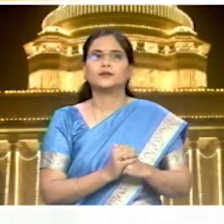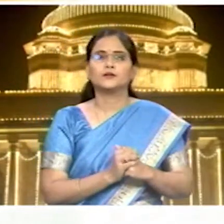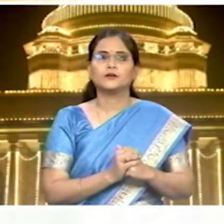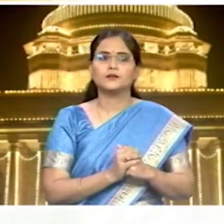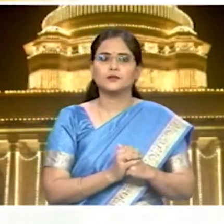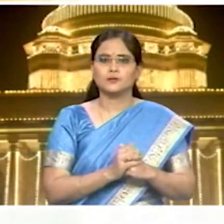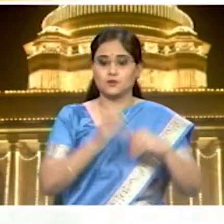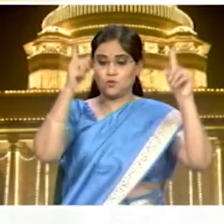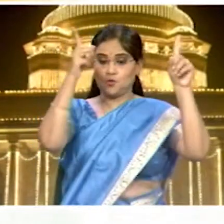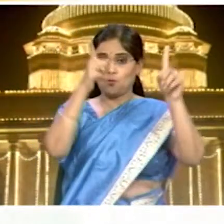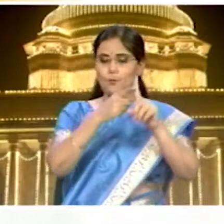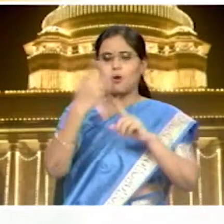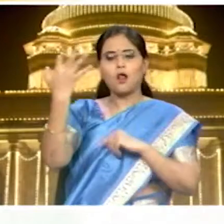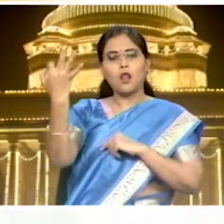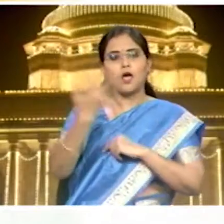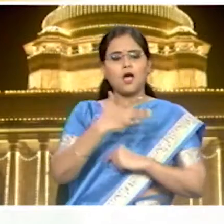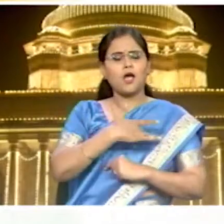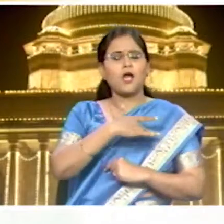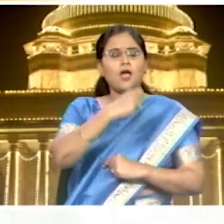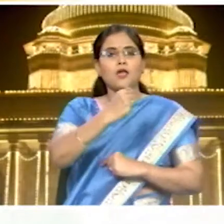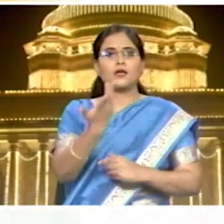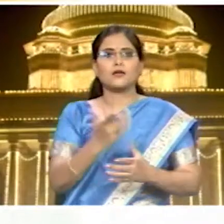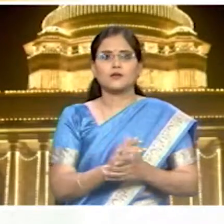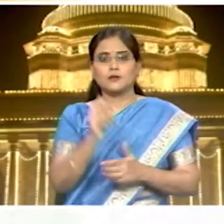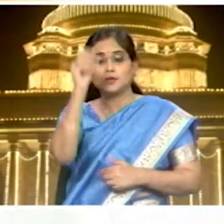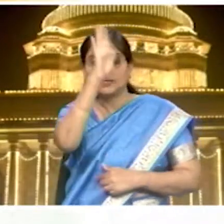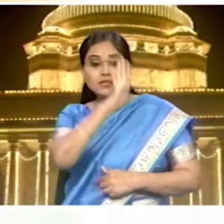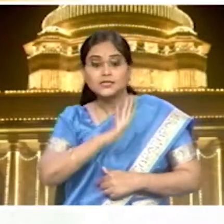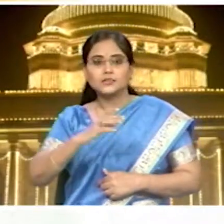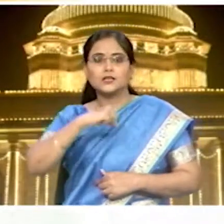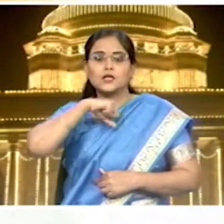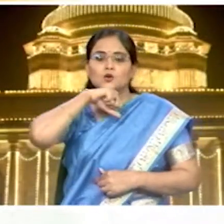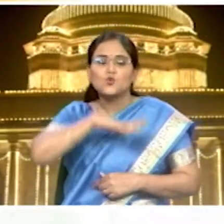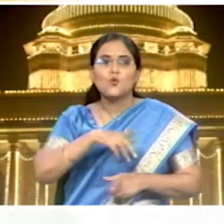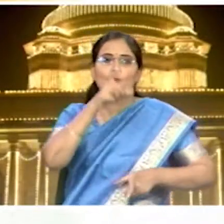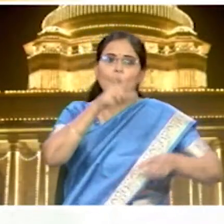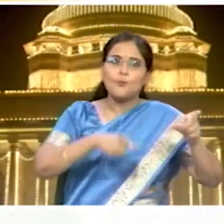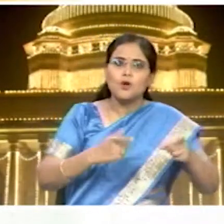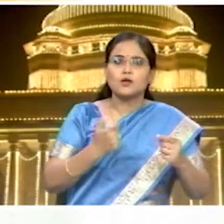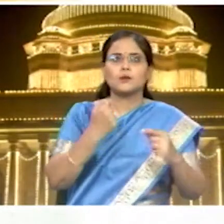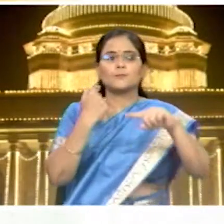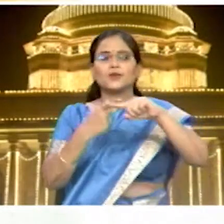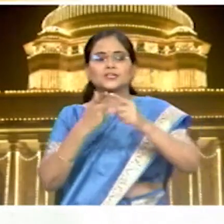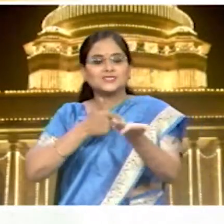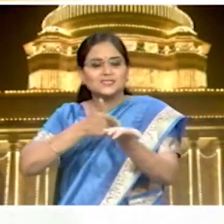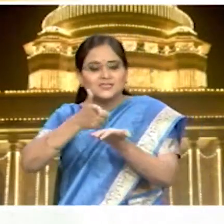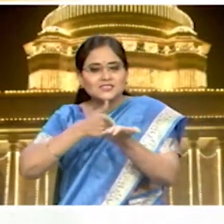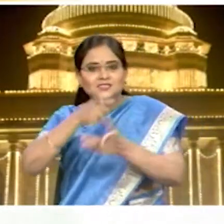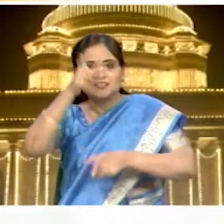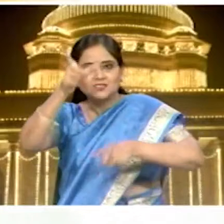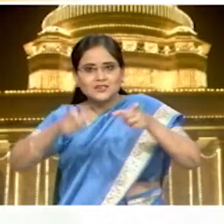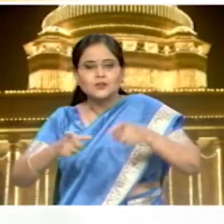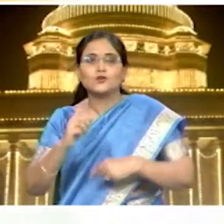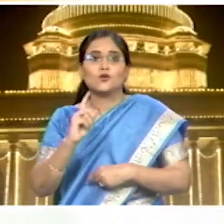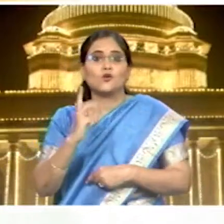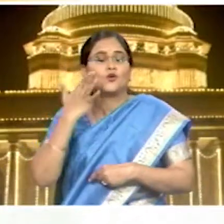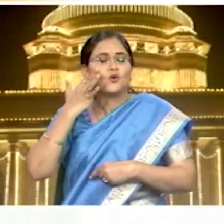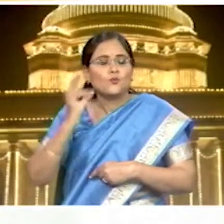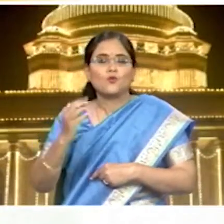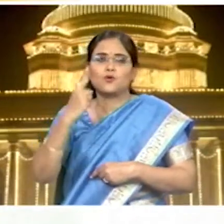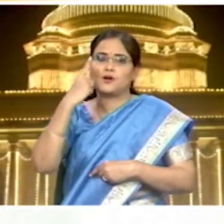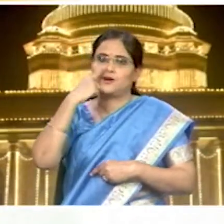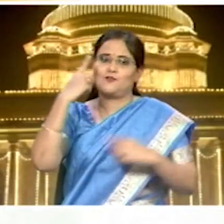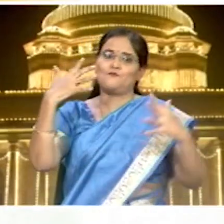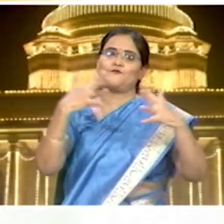नया आत्मविश्वास का स्रोत देश के युवा, किसान और सबसे बढ़कर देश की महिलाएं हैं।